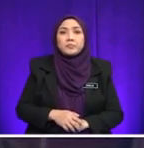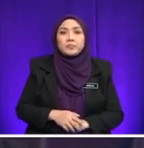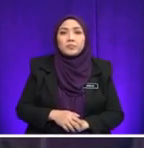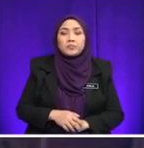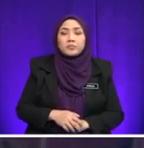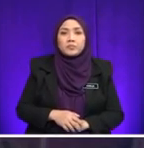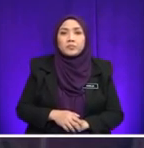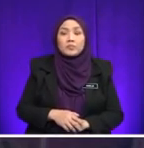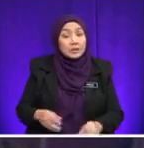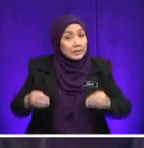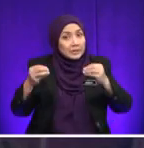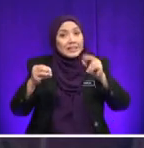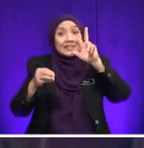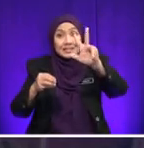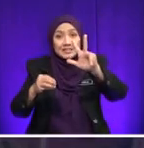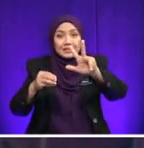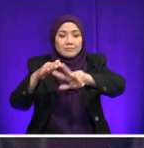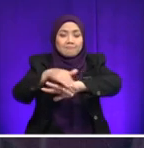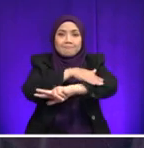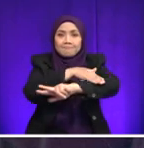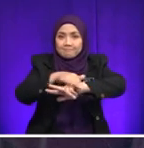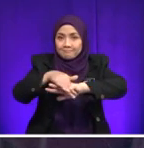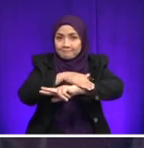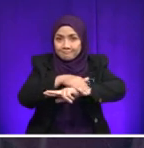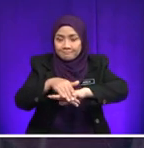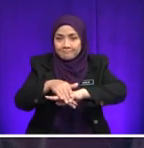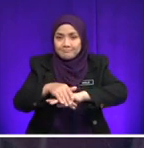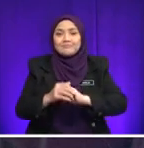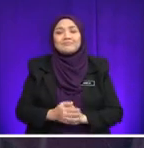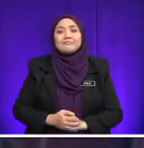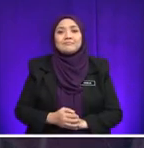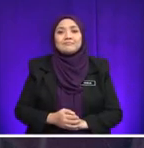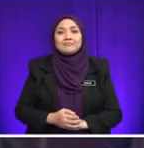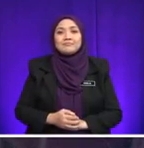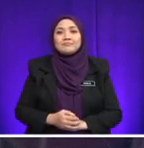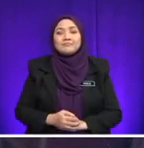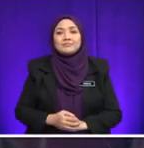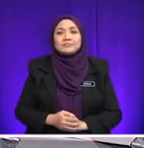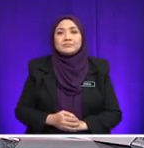dia berikan tiga panjang sisi segitiga tersebut